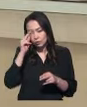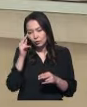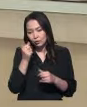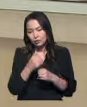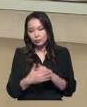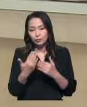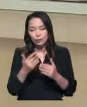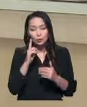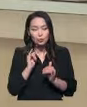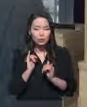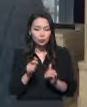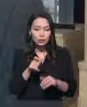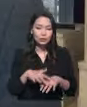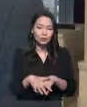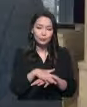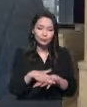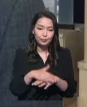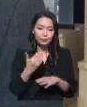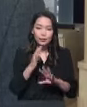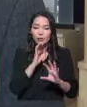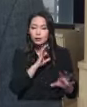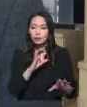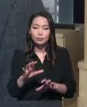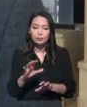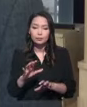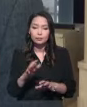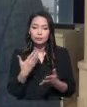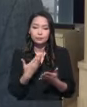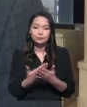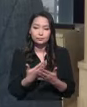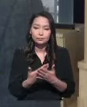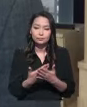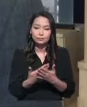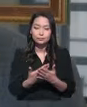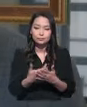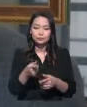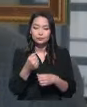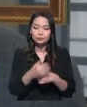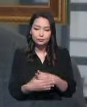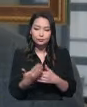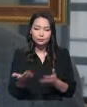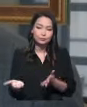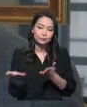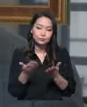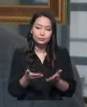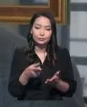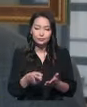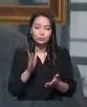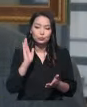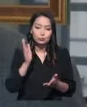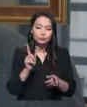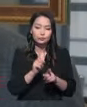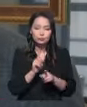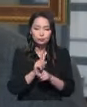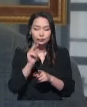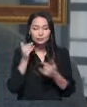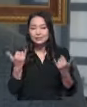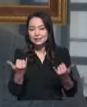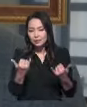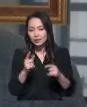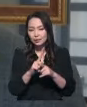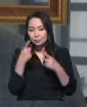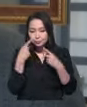как населенный пункт, он обеспечен таким крупным центром притяжения. Там, получается, он будет в себя включать современные